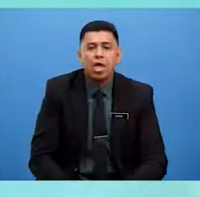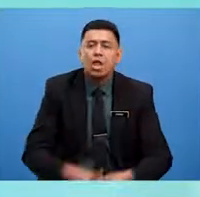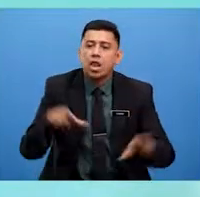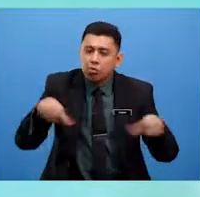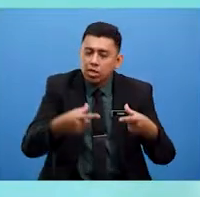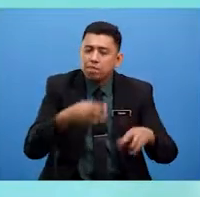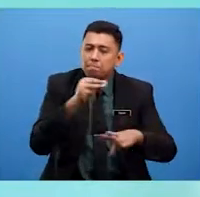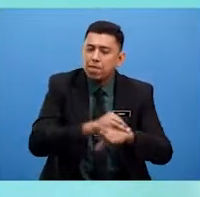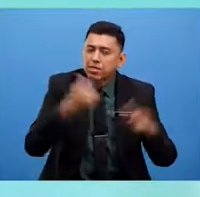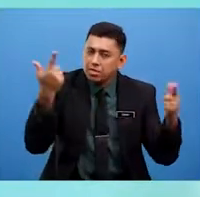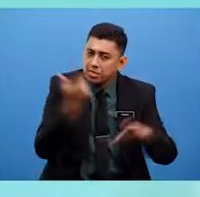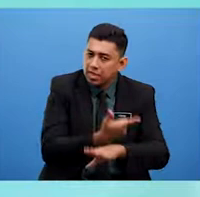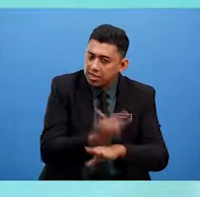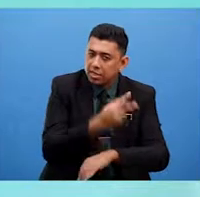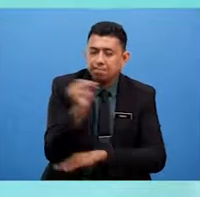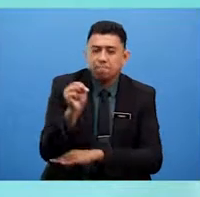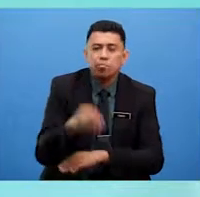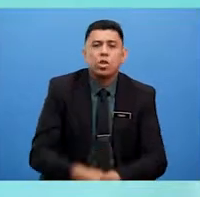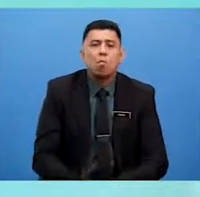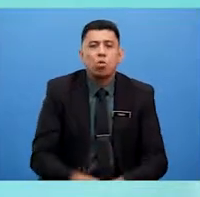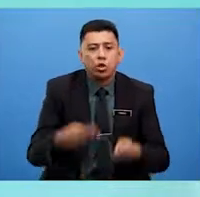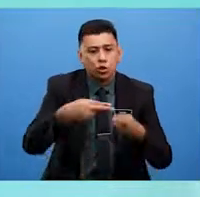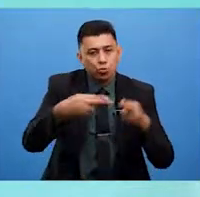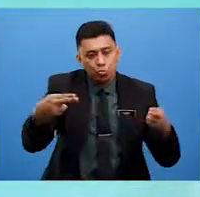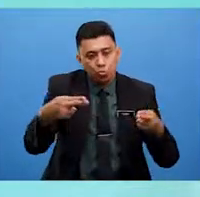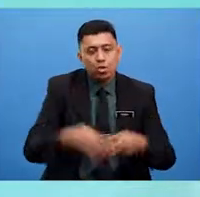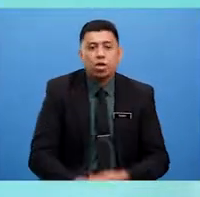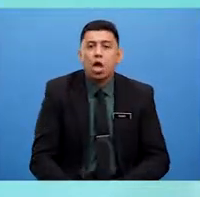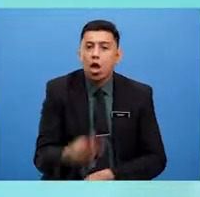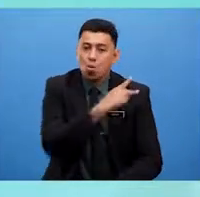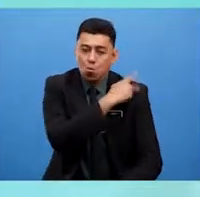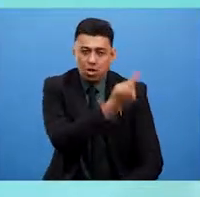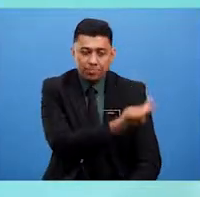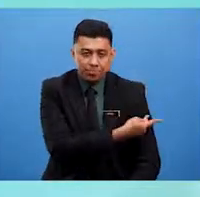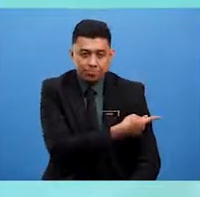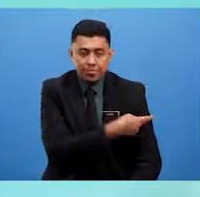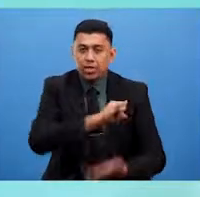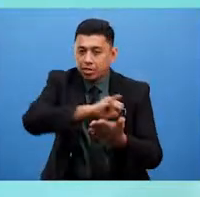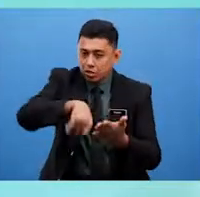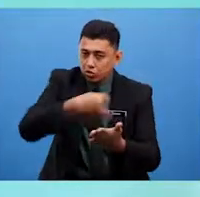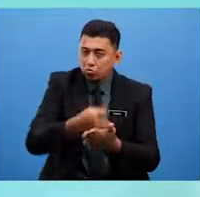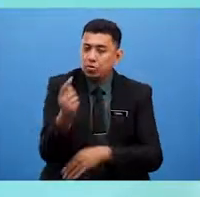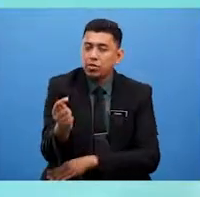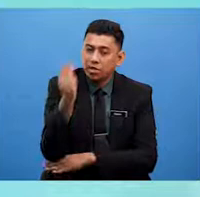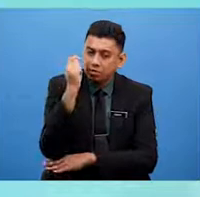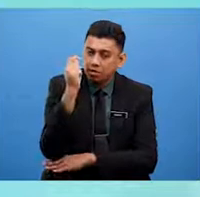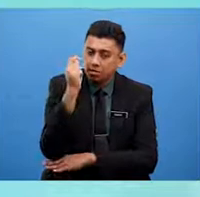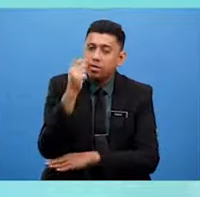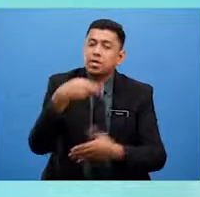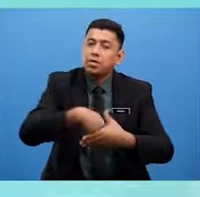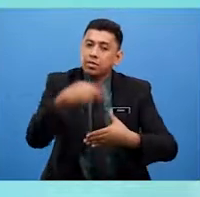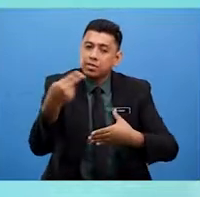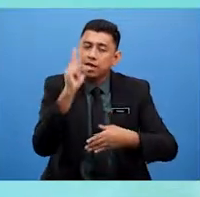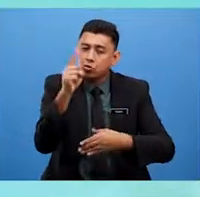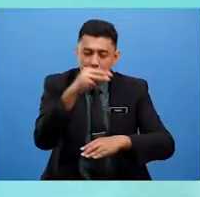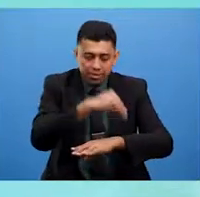latihan. Intensiti boleh diukur melalui kuasa, iaitu jumlah tenaga yang dihasilkan dalam